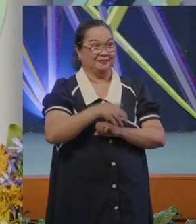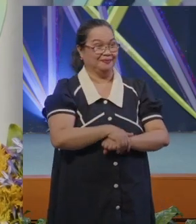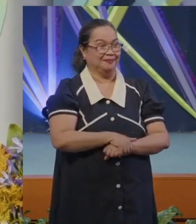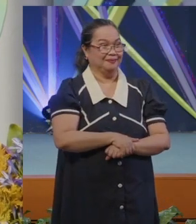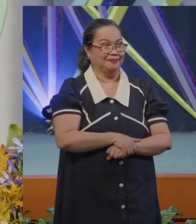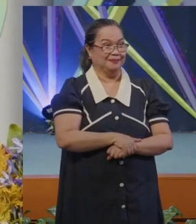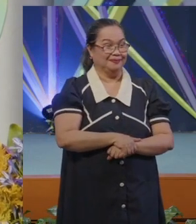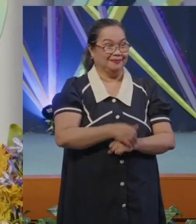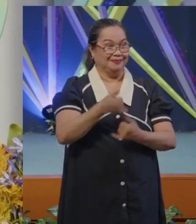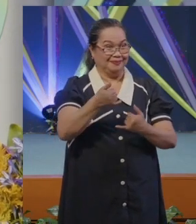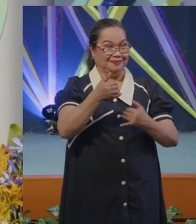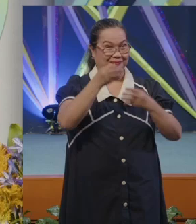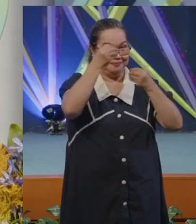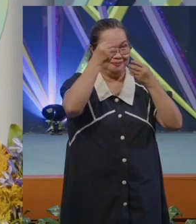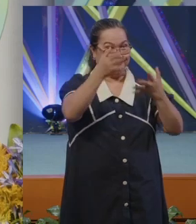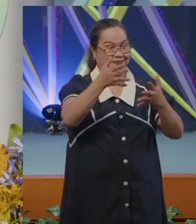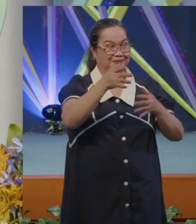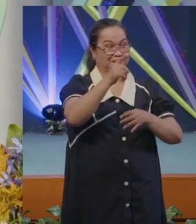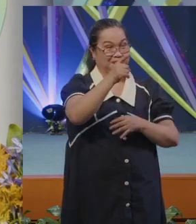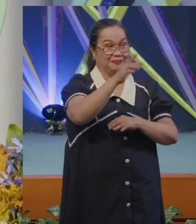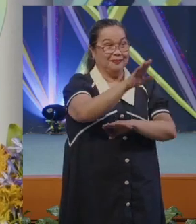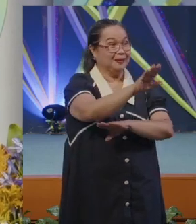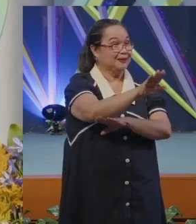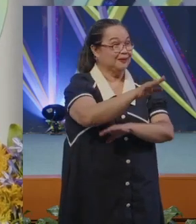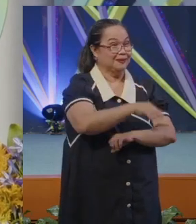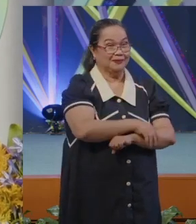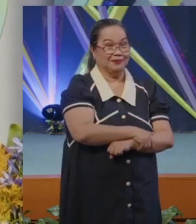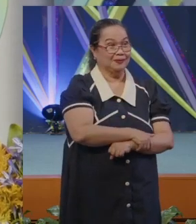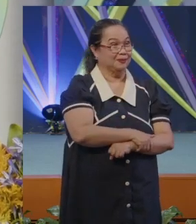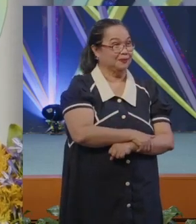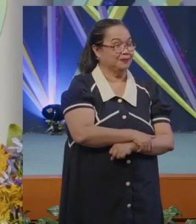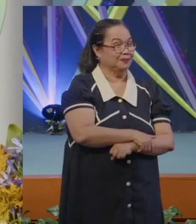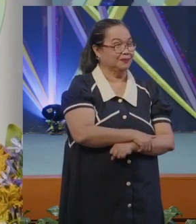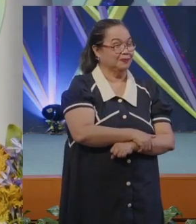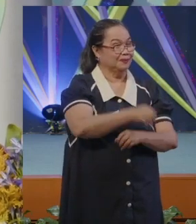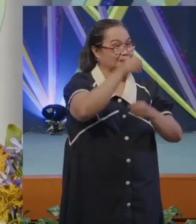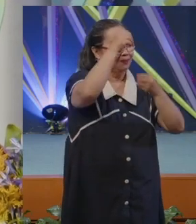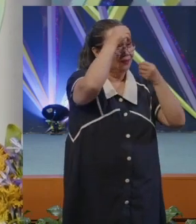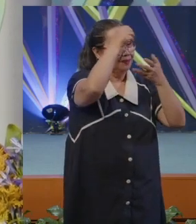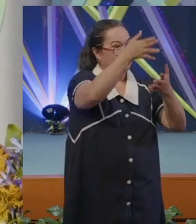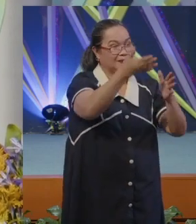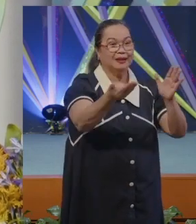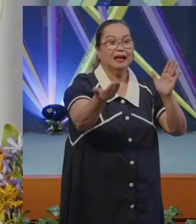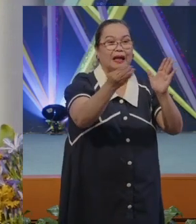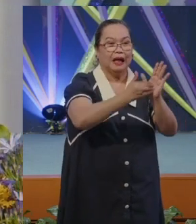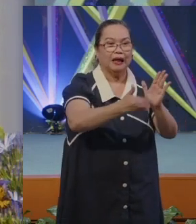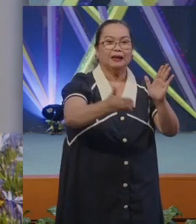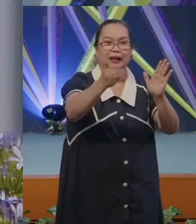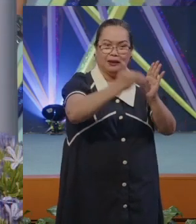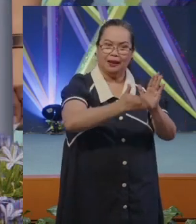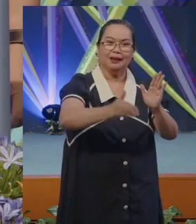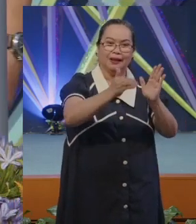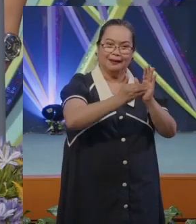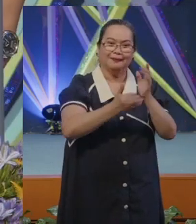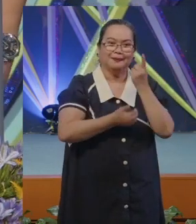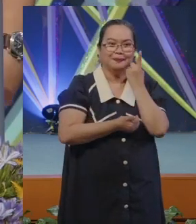isang hamon na ibibigay ko sa inyo sa hapong ito, katulad ng paulit-ulit ko lang sinasabi kanina,